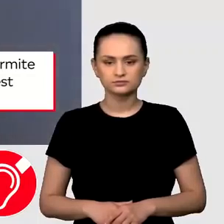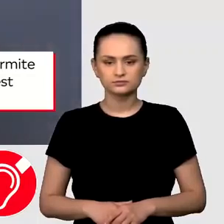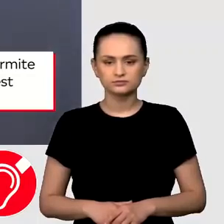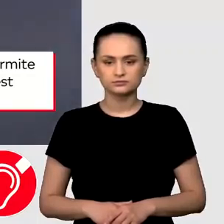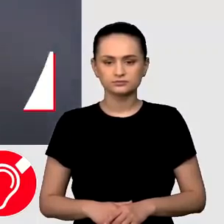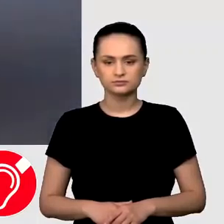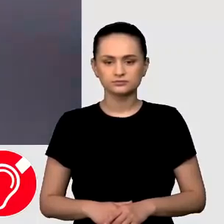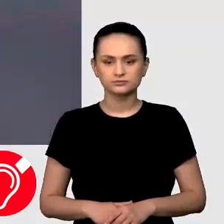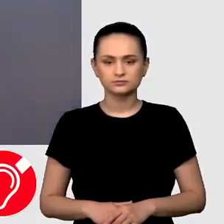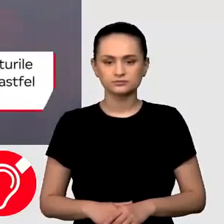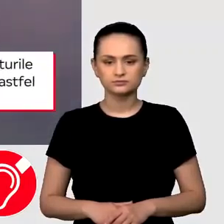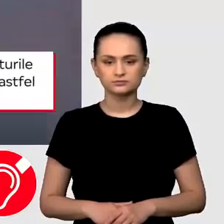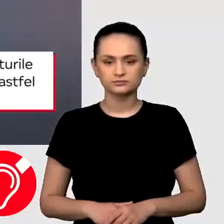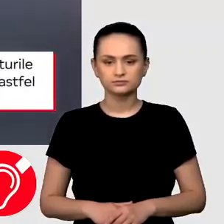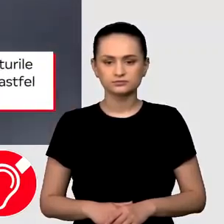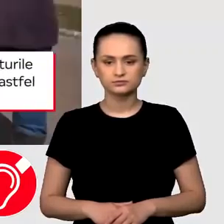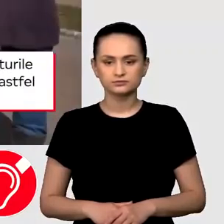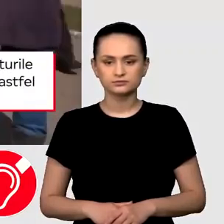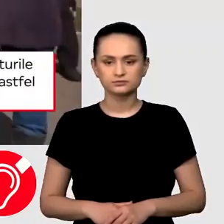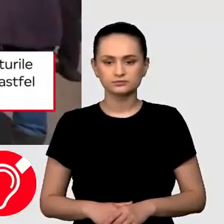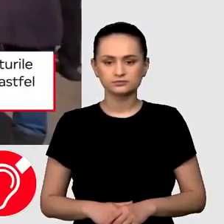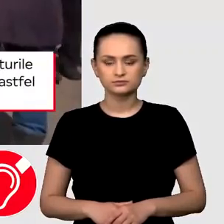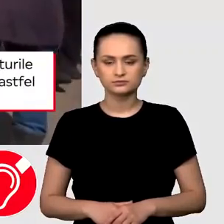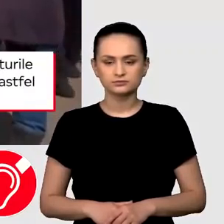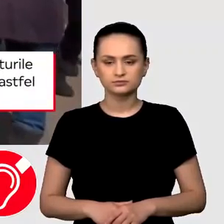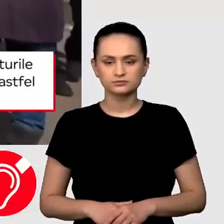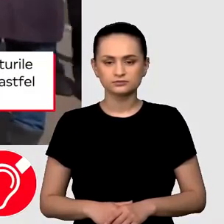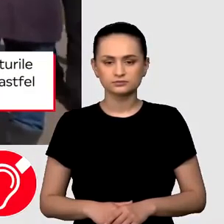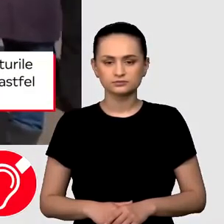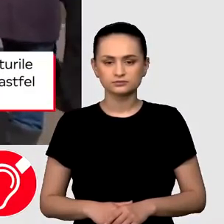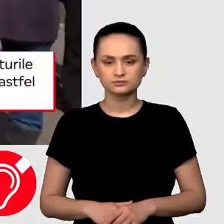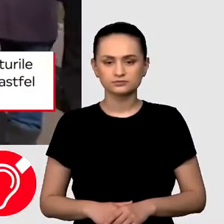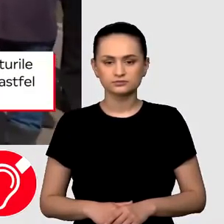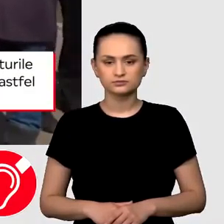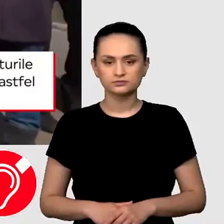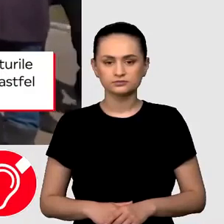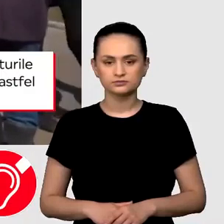Să vă mulțumesc